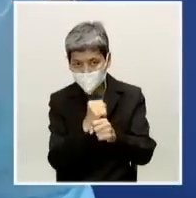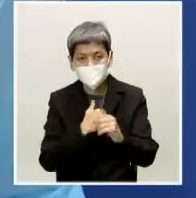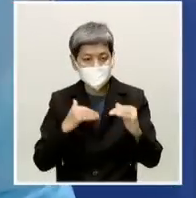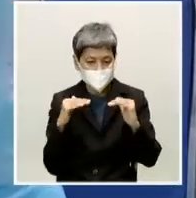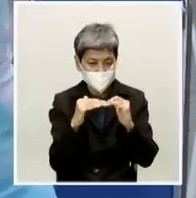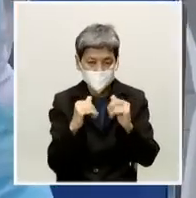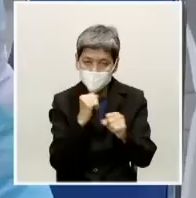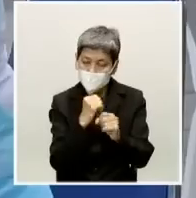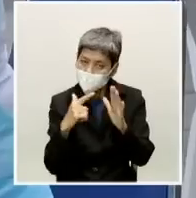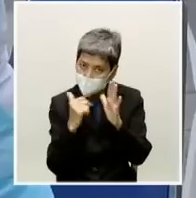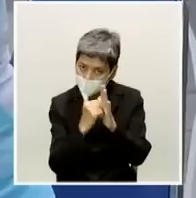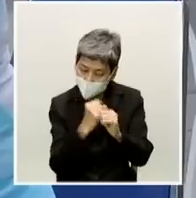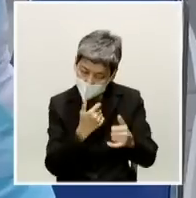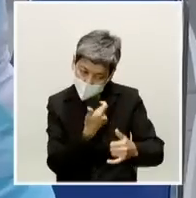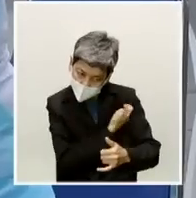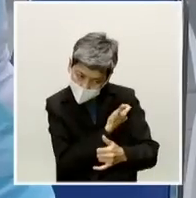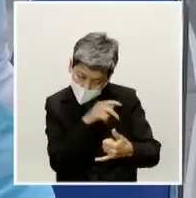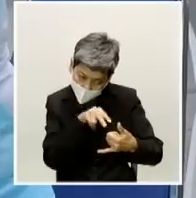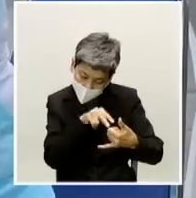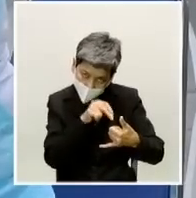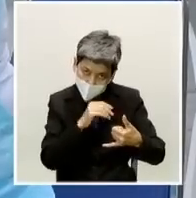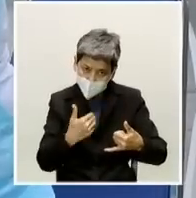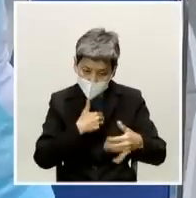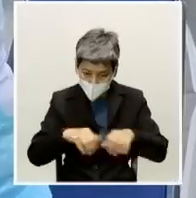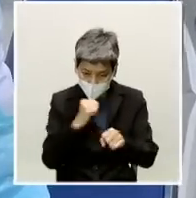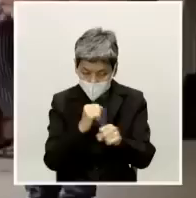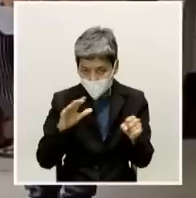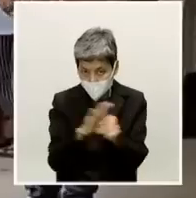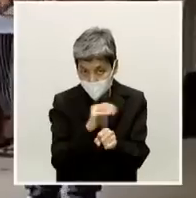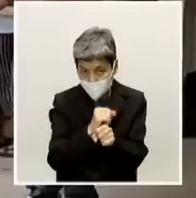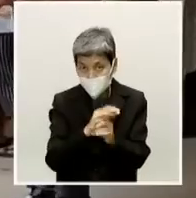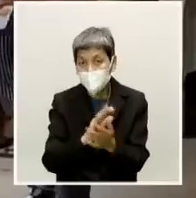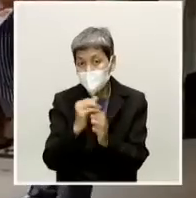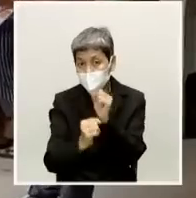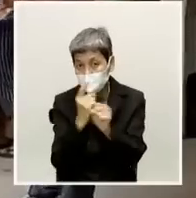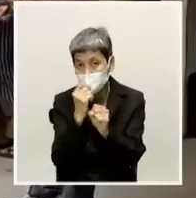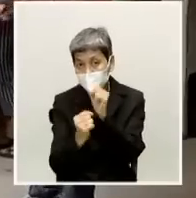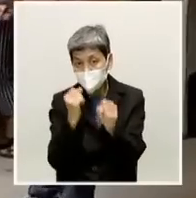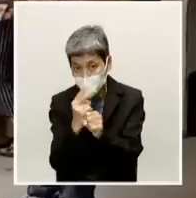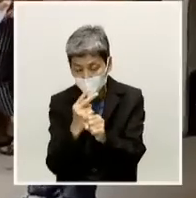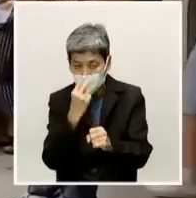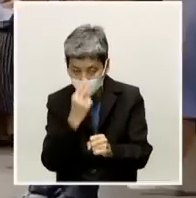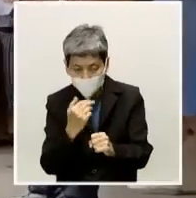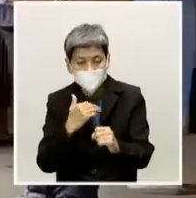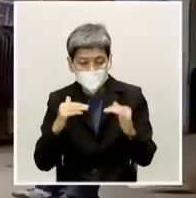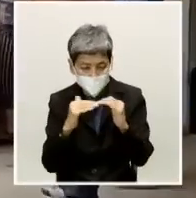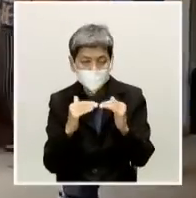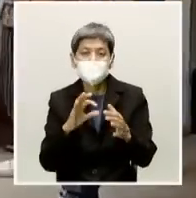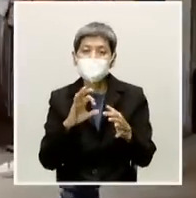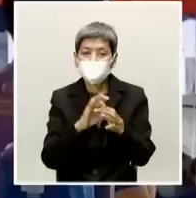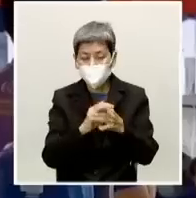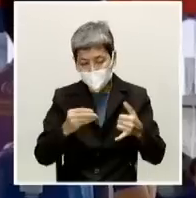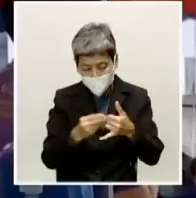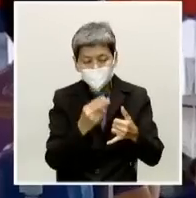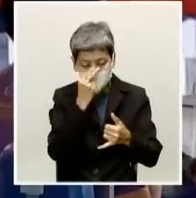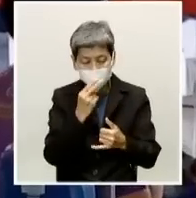ผลของยาที่ใช้โดยหลังจากที่ได้ดำเนินการครบระยะเวลา 1-2 ปีแล้วก็จะกลับมาทบทวนสิทธิประโยชน์ในกรณีนี้อี